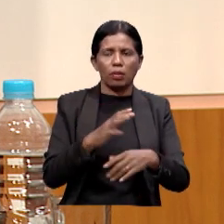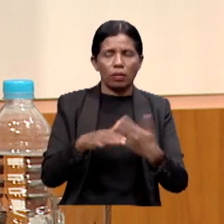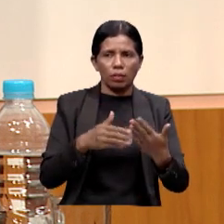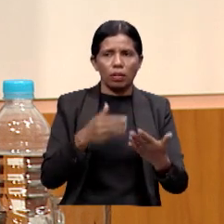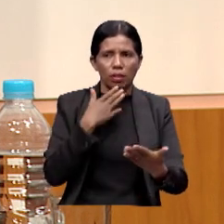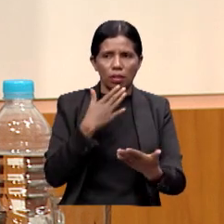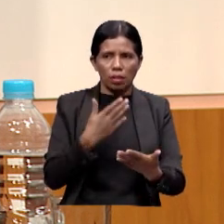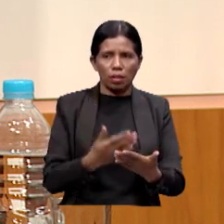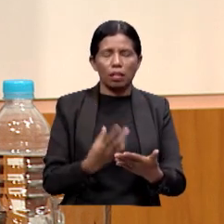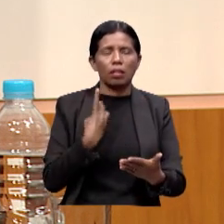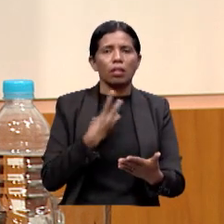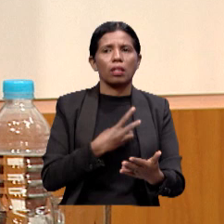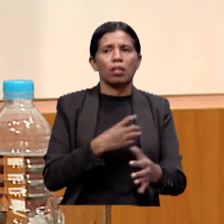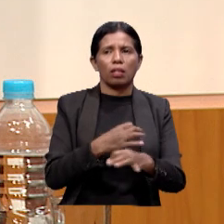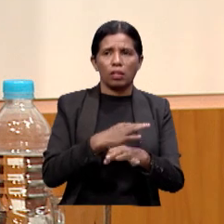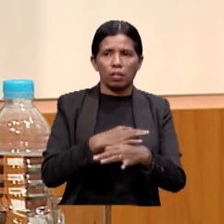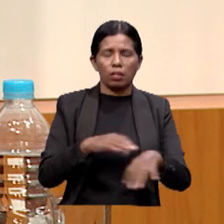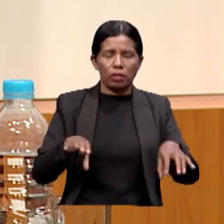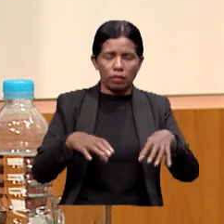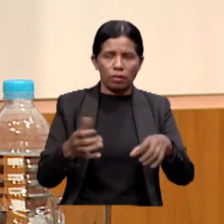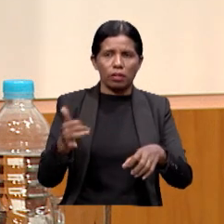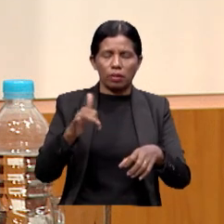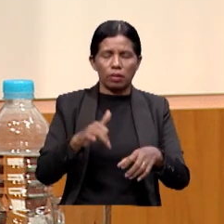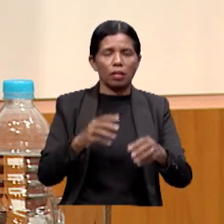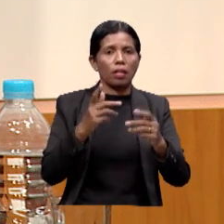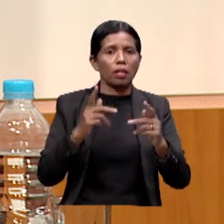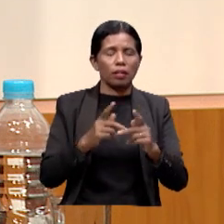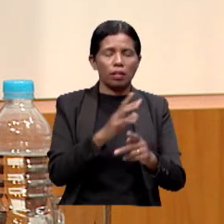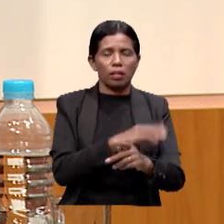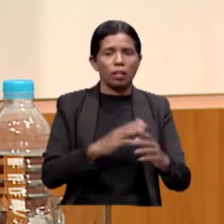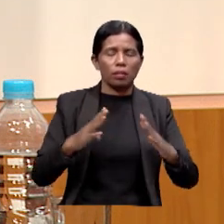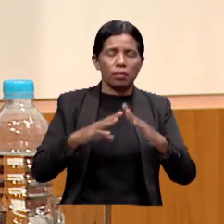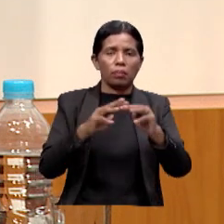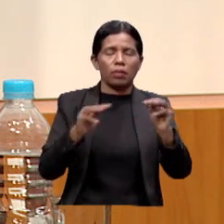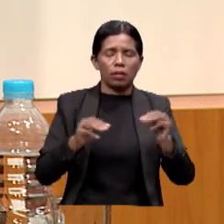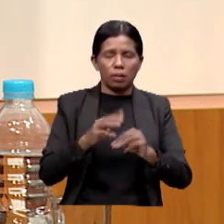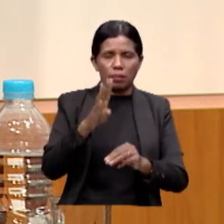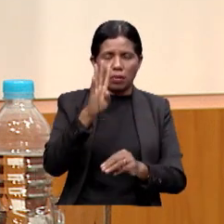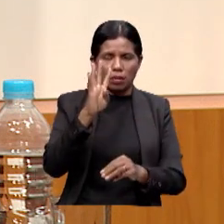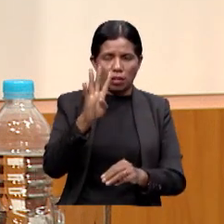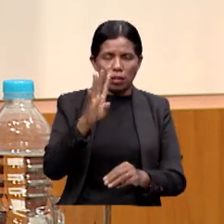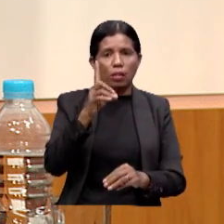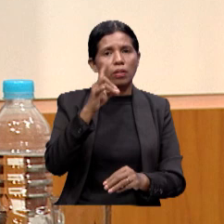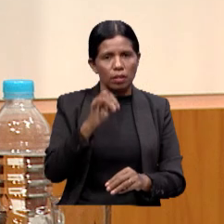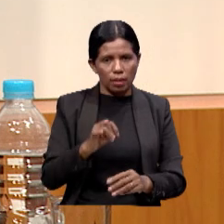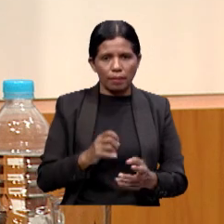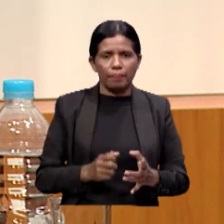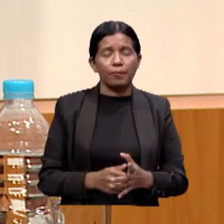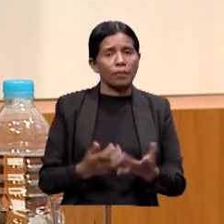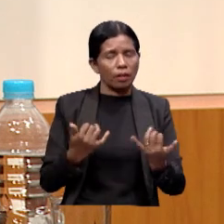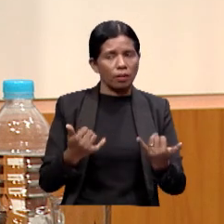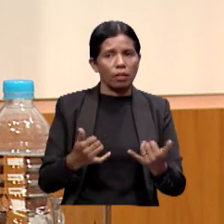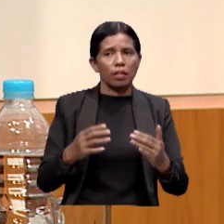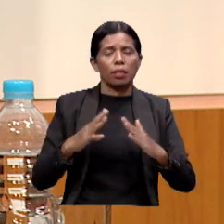promove tinan dan para ita dia sistema sira ia capital municipio hat no dili ne ne kal tem agora pa